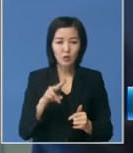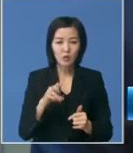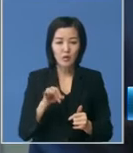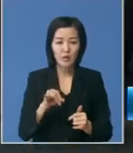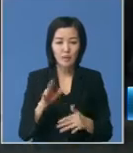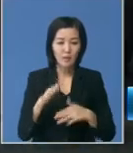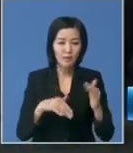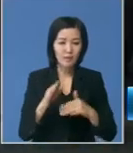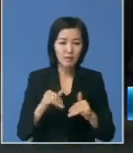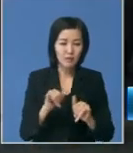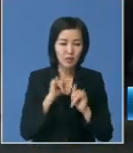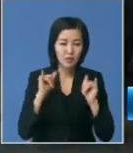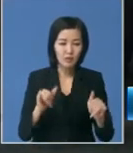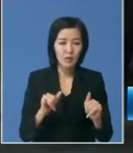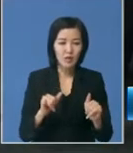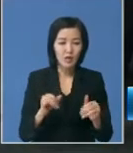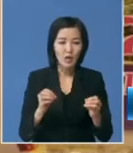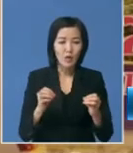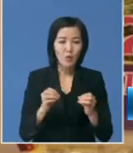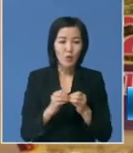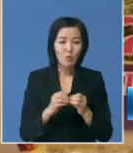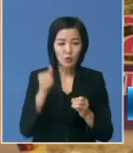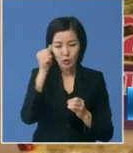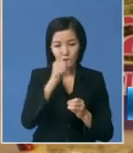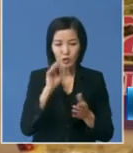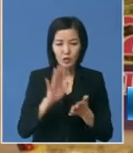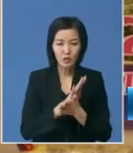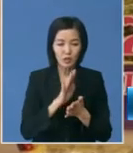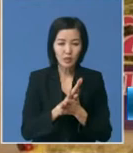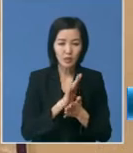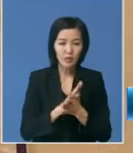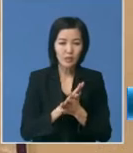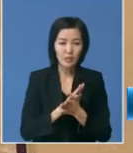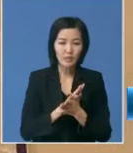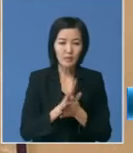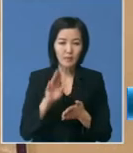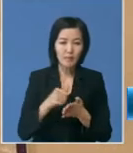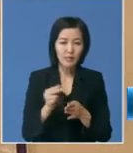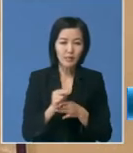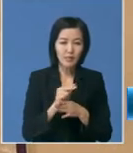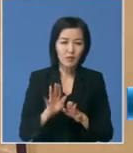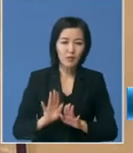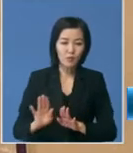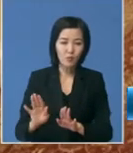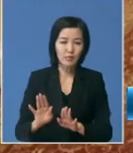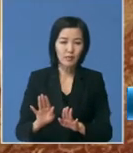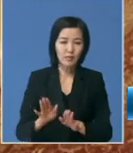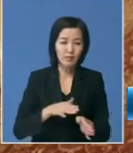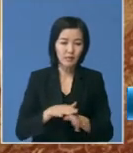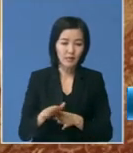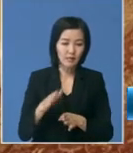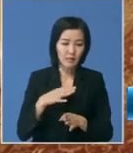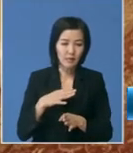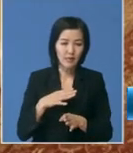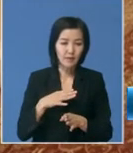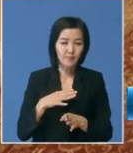шыңдайды. 10 жылдай облыстық Жетісу газетінің Күрті Балқаш аудандағы меншікті тілшісі, бас редакторының орынбасары қызметіне дейін атқарады.